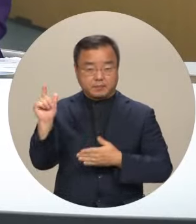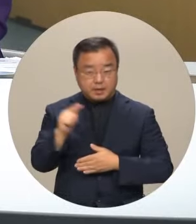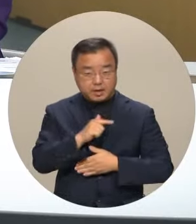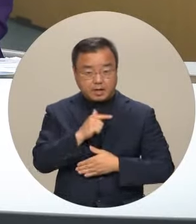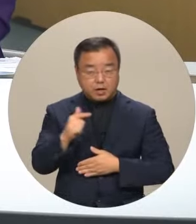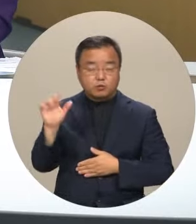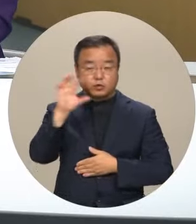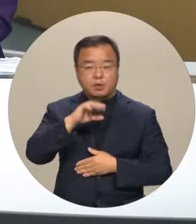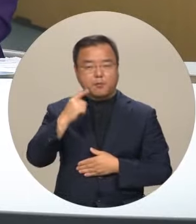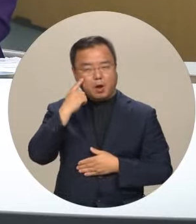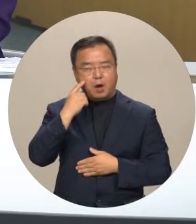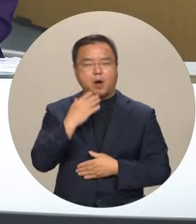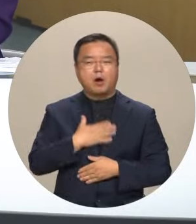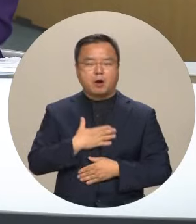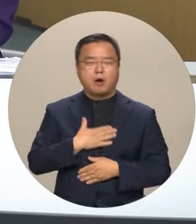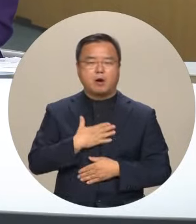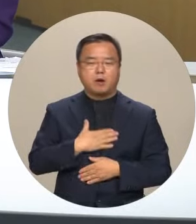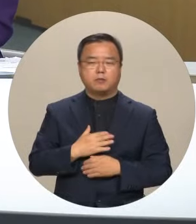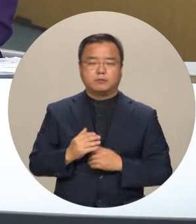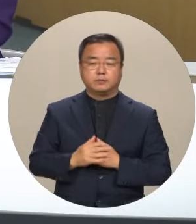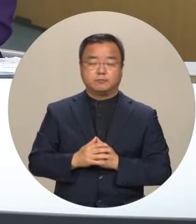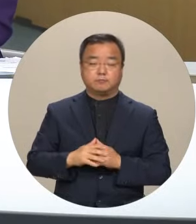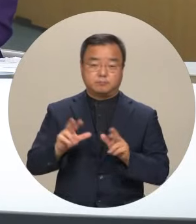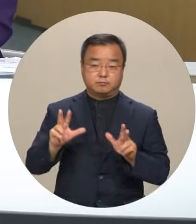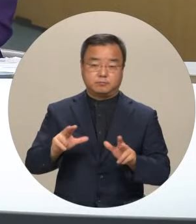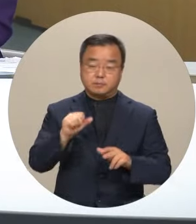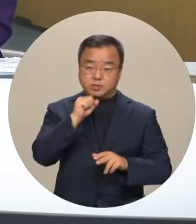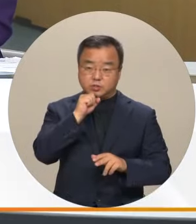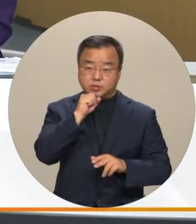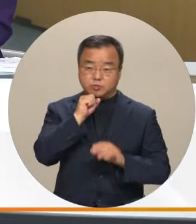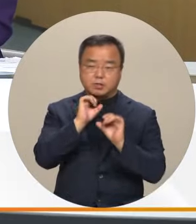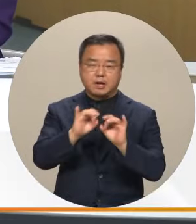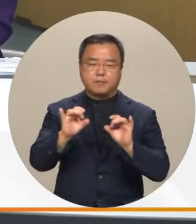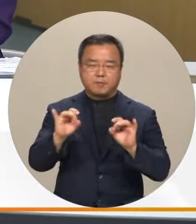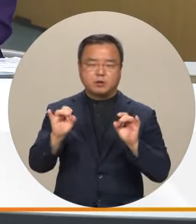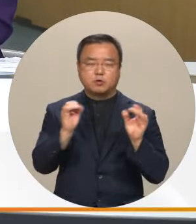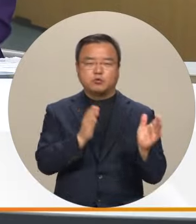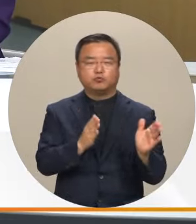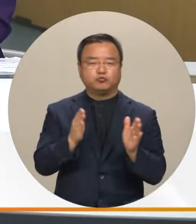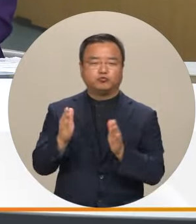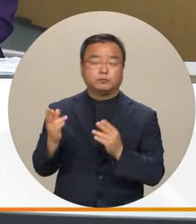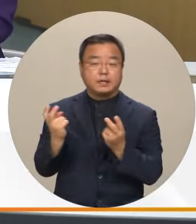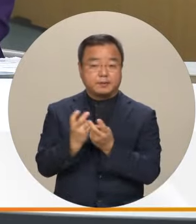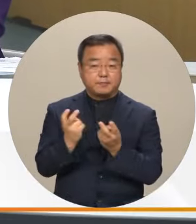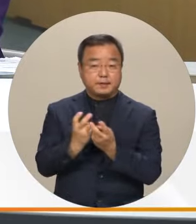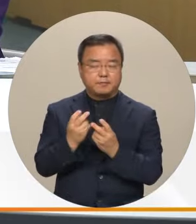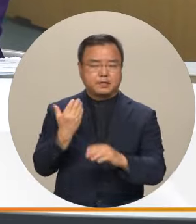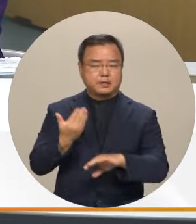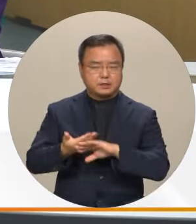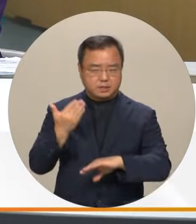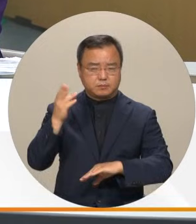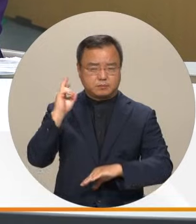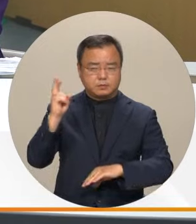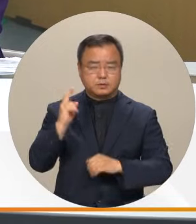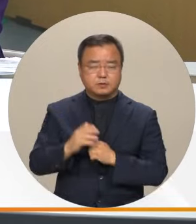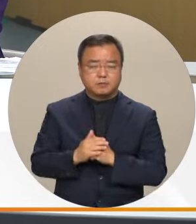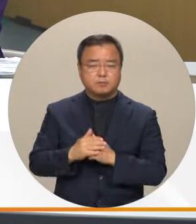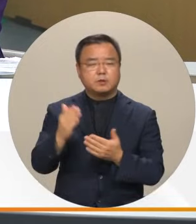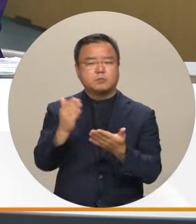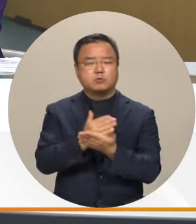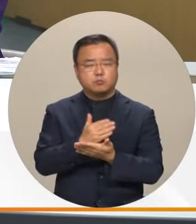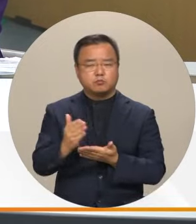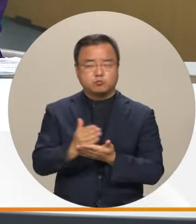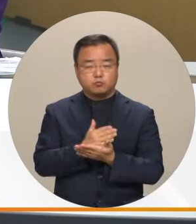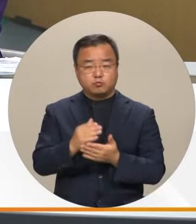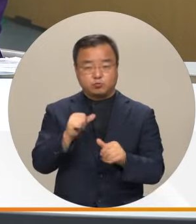있다라는 조언해 주셨습니다 자 지금 성적대별 준비하는 방법이 조금은 달라질 것 같은데 분해서 조언을